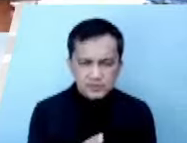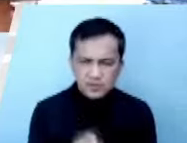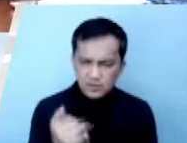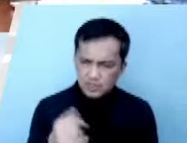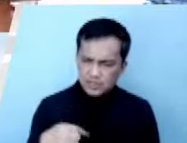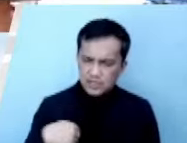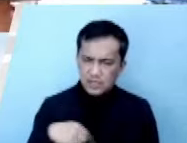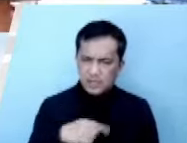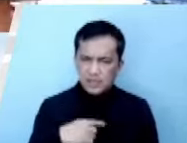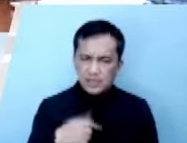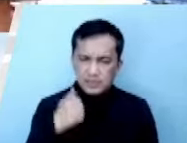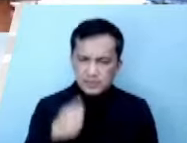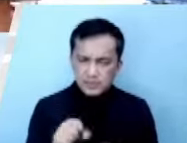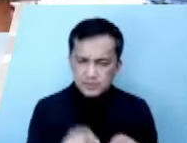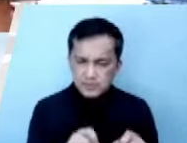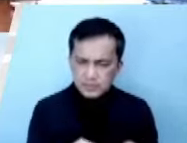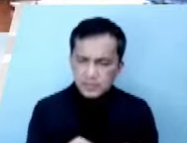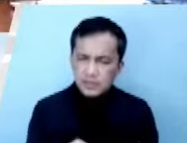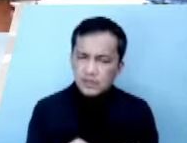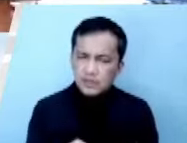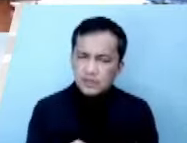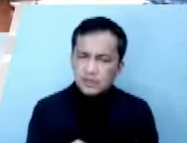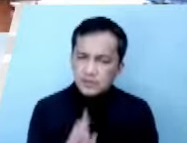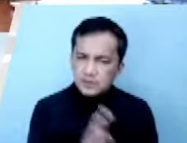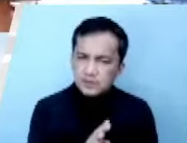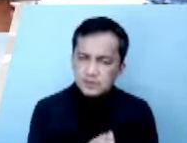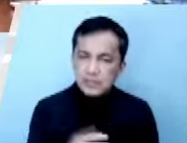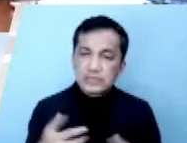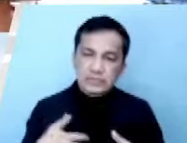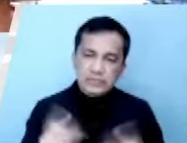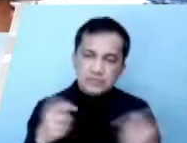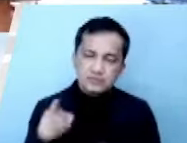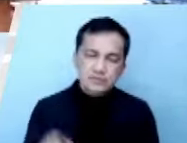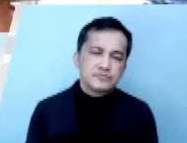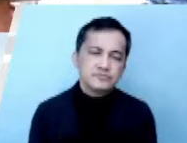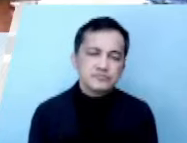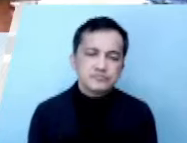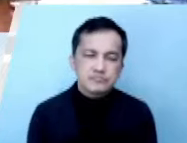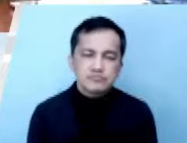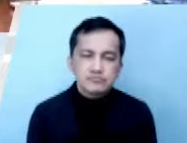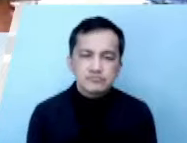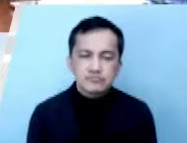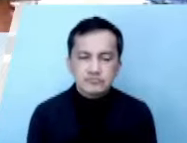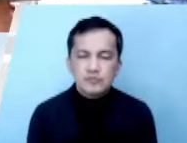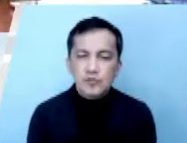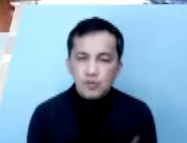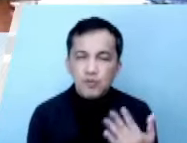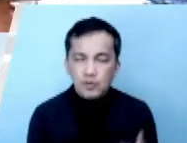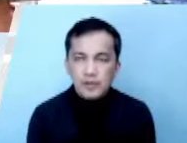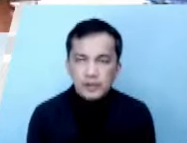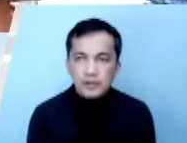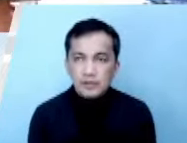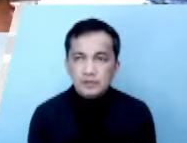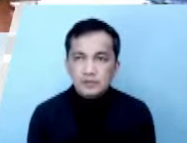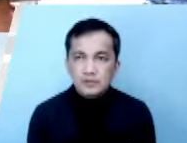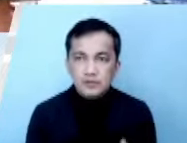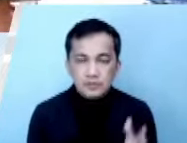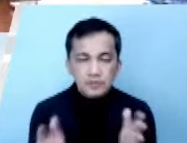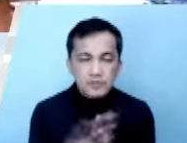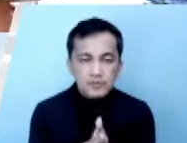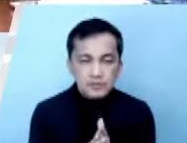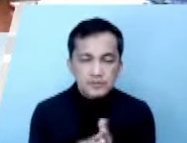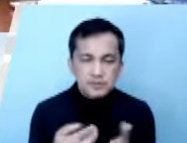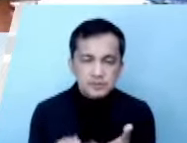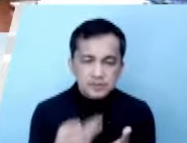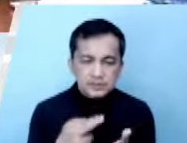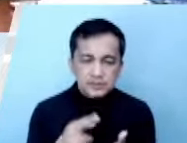sa trader nagbebenta? Kaya galit na galit ako sa inyo. Oo. Kasi bawal yun sa rice tarification